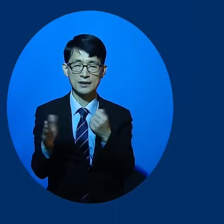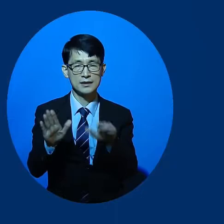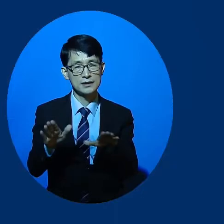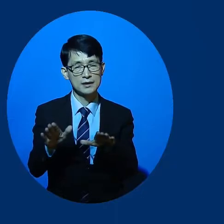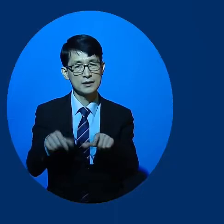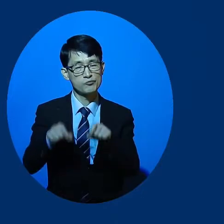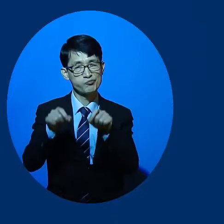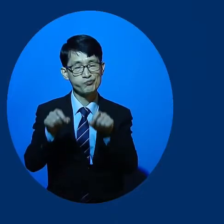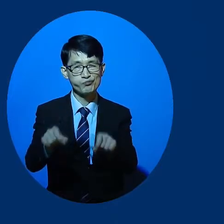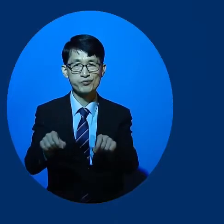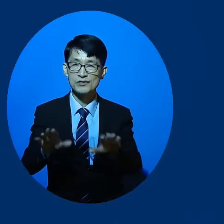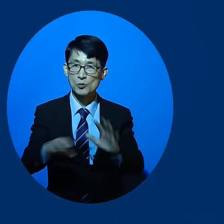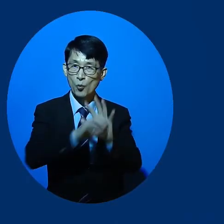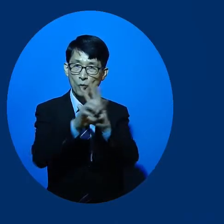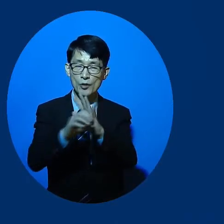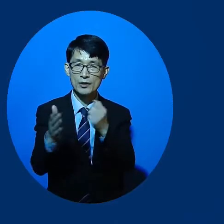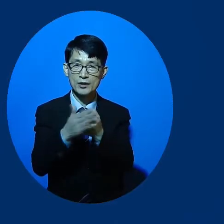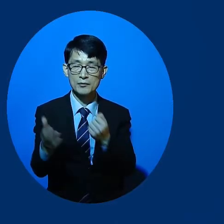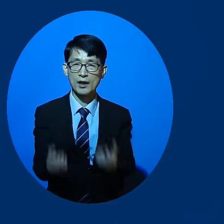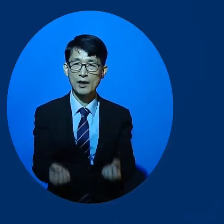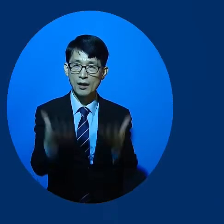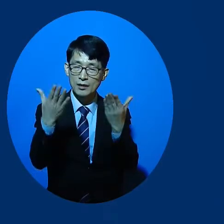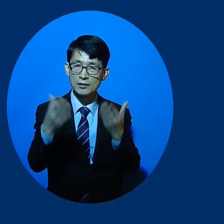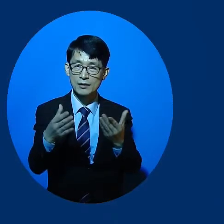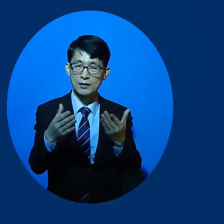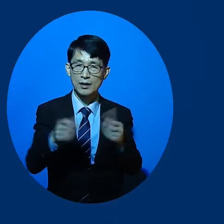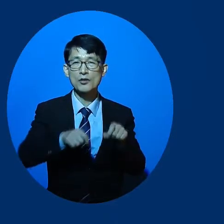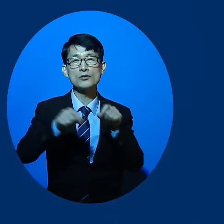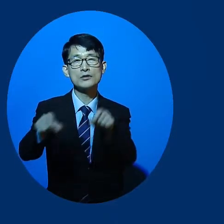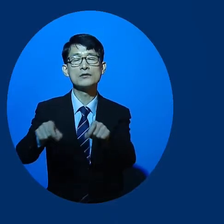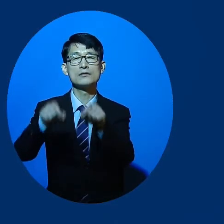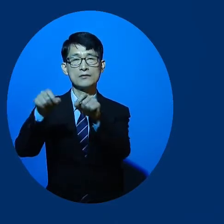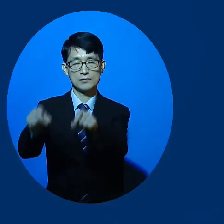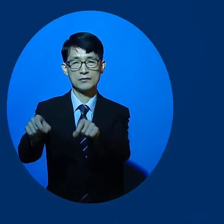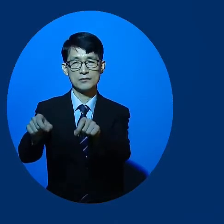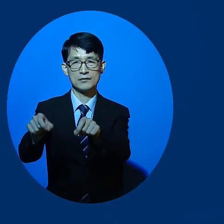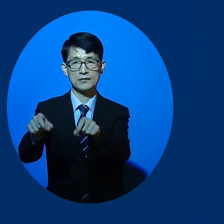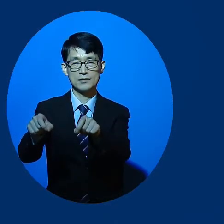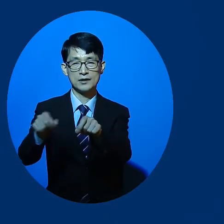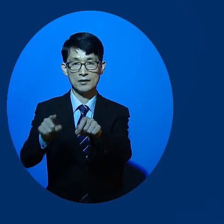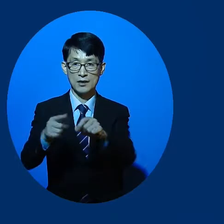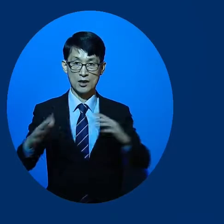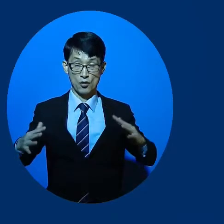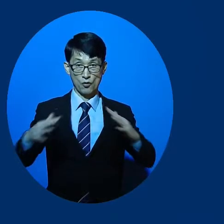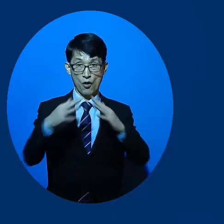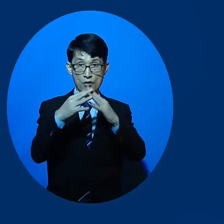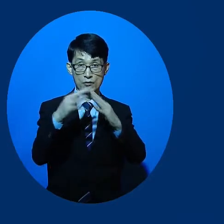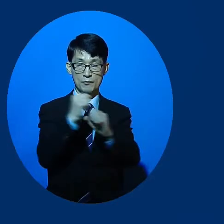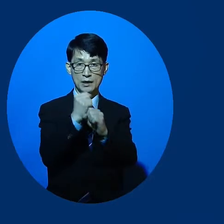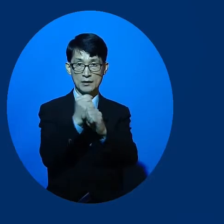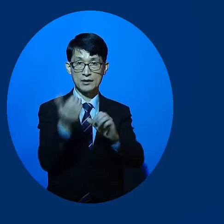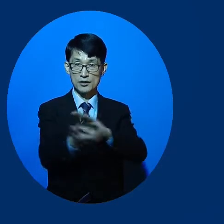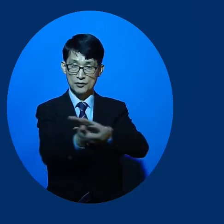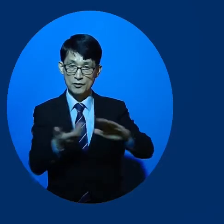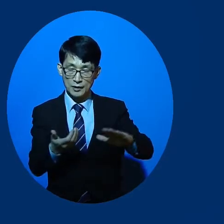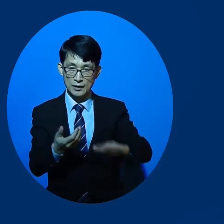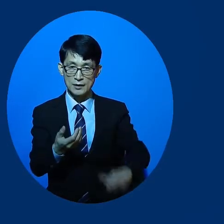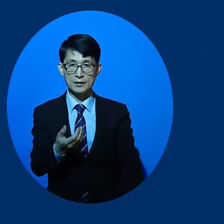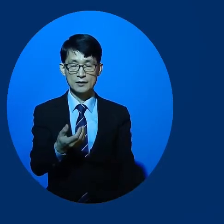각종 행사 여러 가지 부분들이 늦어지고 있습니다. 그래서 저는 건축하기 전에 살펴보아야